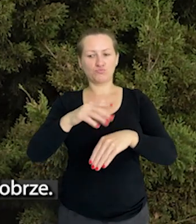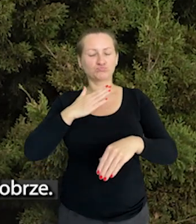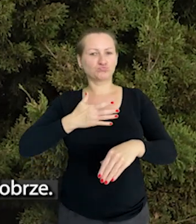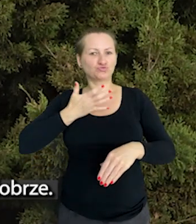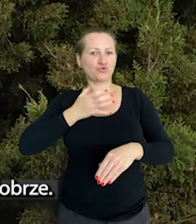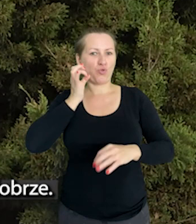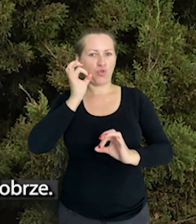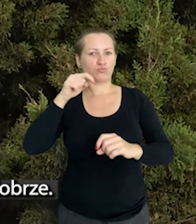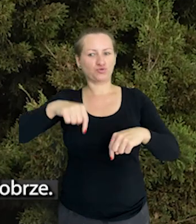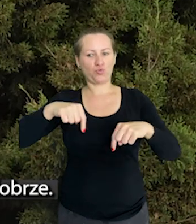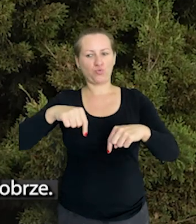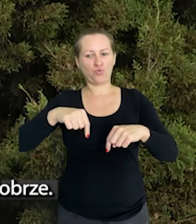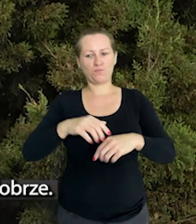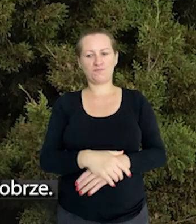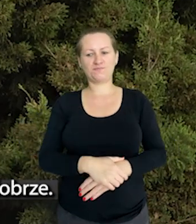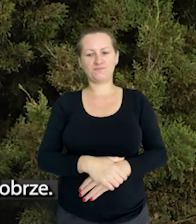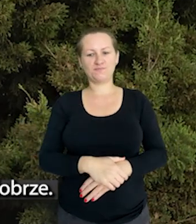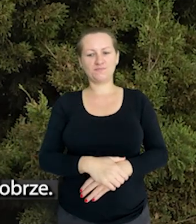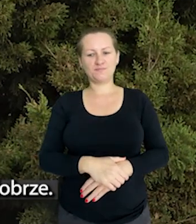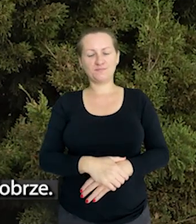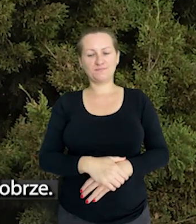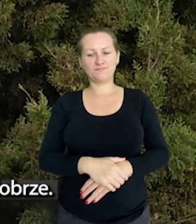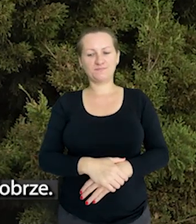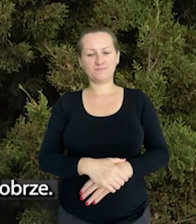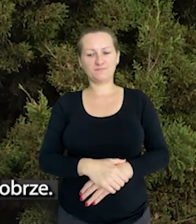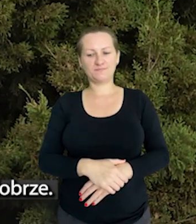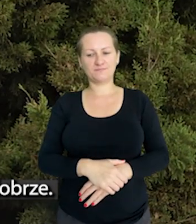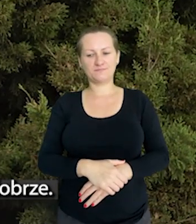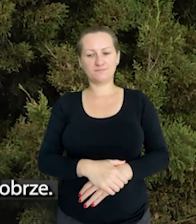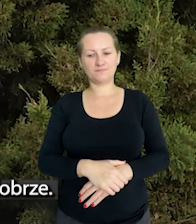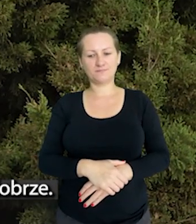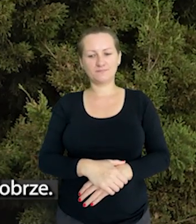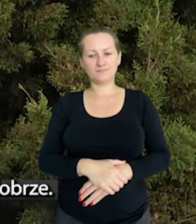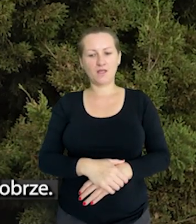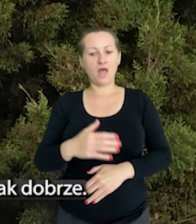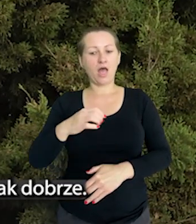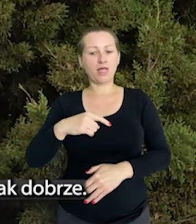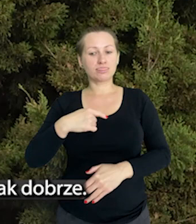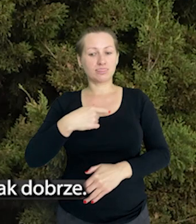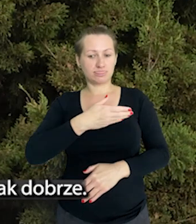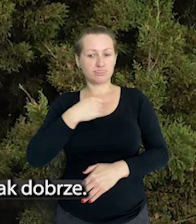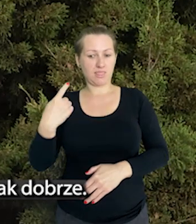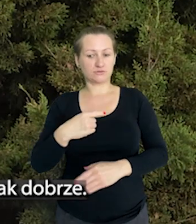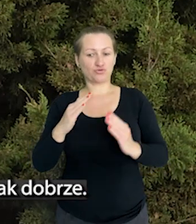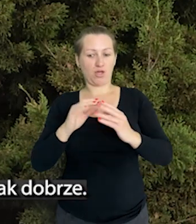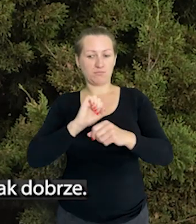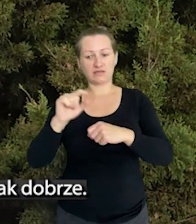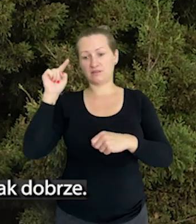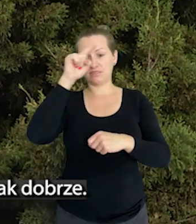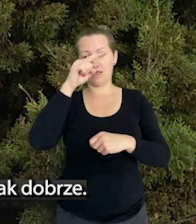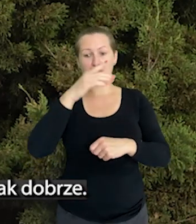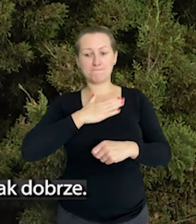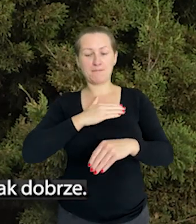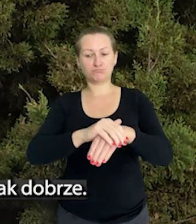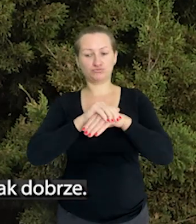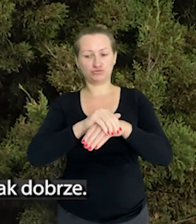sehr, sehr wohl und unser Zuhause ist da, wo wir Freunde haben. Und deswegen fühlen wir uns hier in Starogard sehr zu Hause. Und ich bedanke mich bei